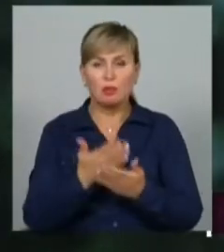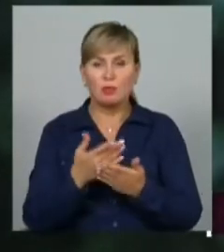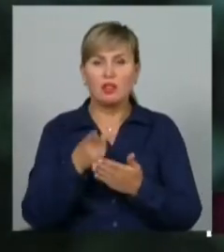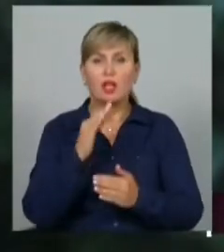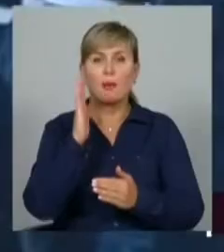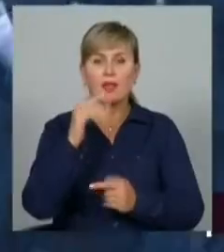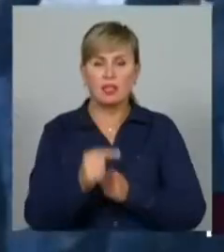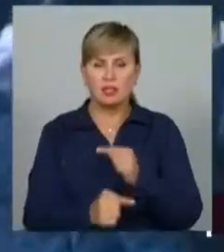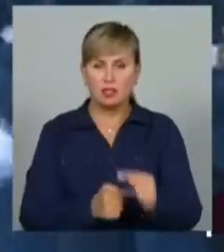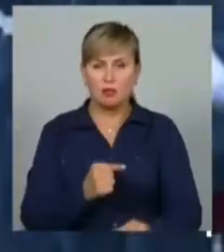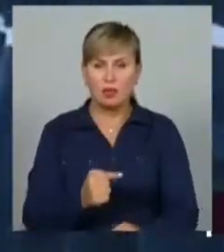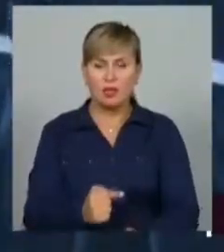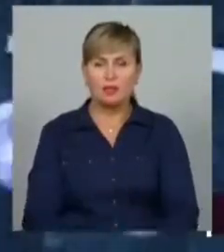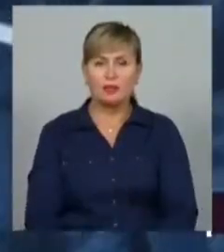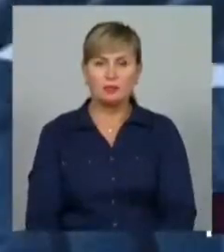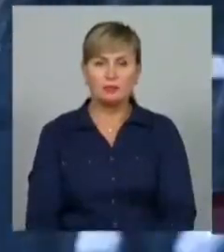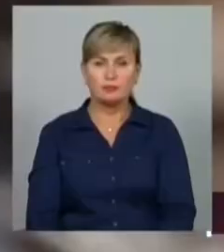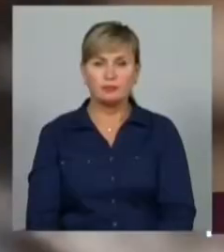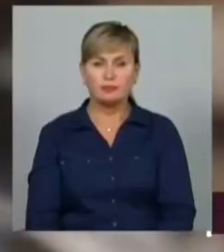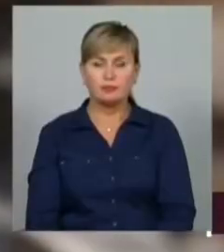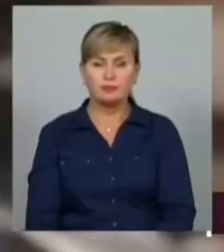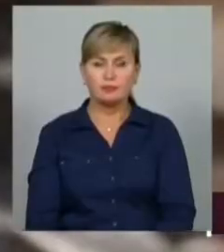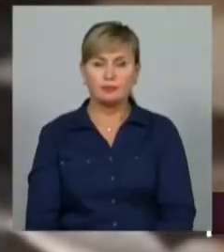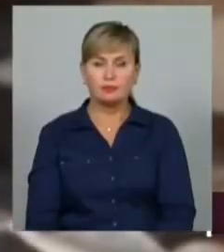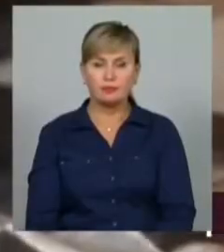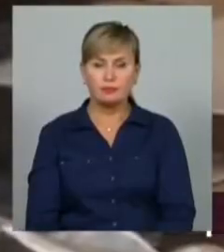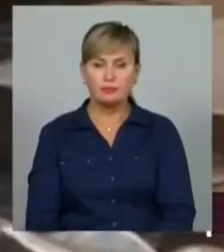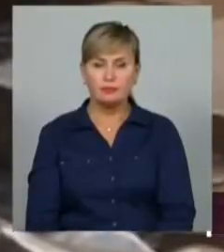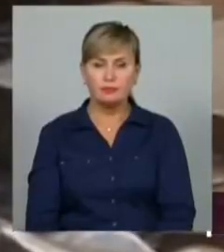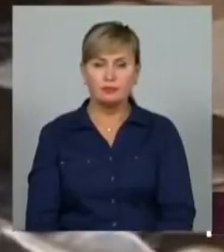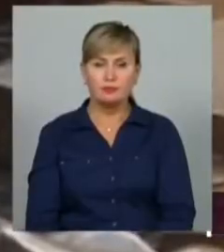для подрастающего поколения. Дана Килибаева, Медет Саматова, телеканал «Алматы».